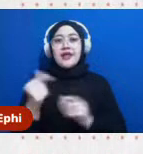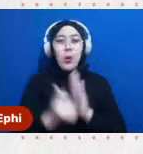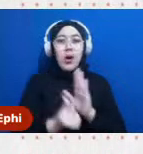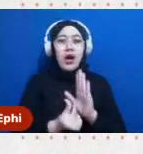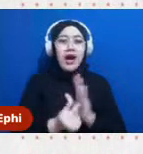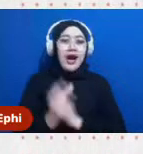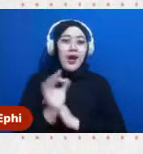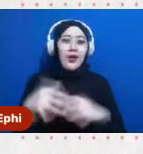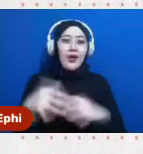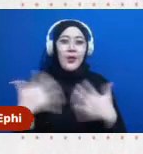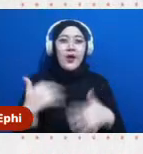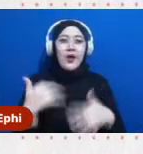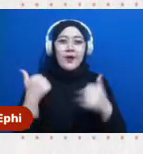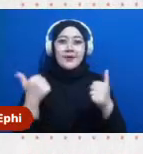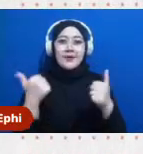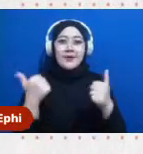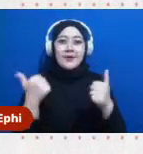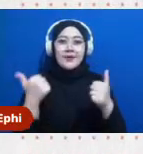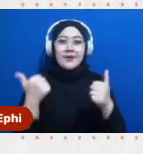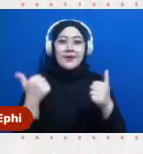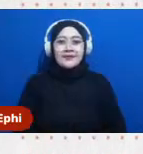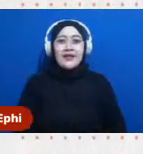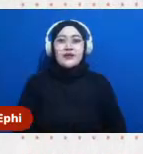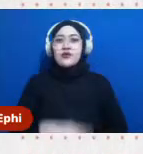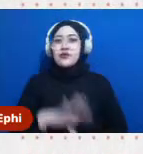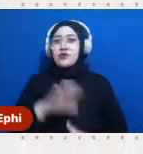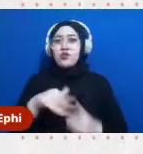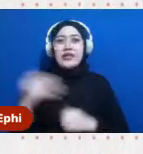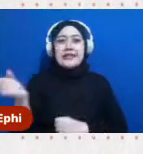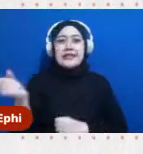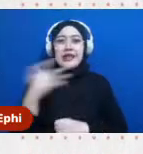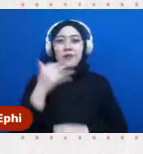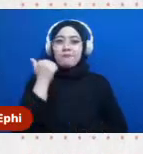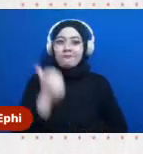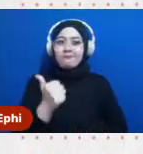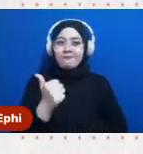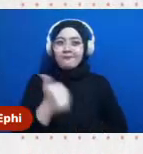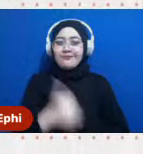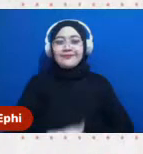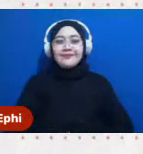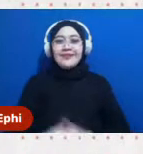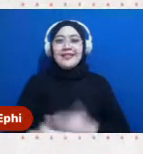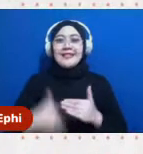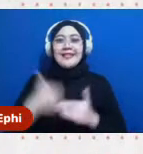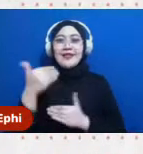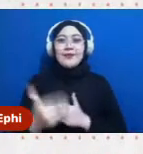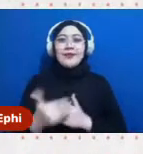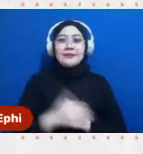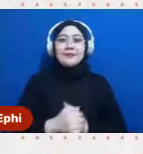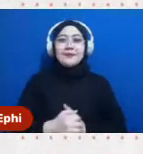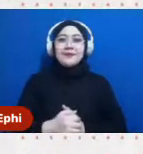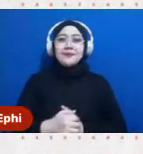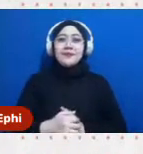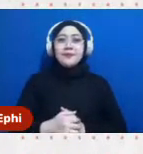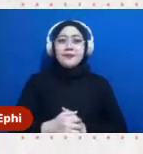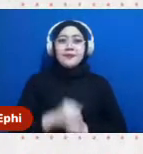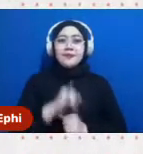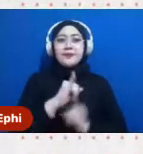Luar biasa. Dan ternyata mayoritas menjawab benar ya. Oke, Indah memimpin dengan skor